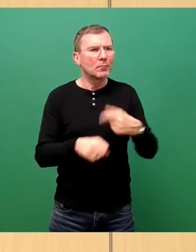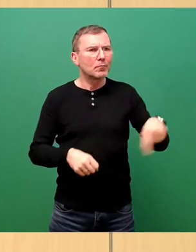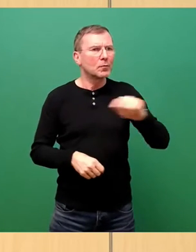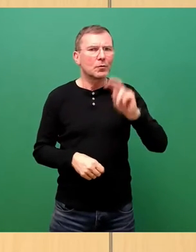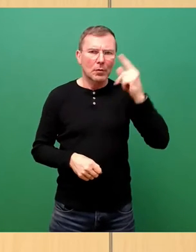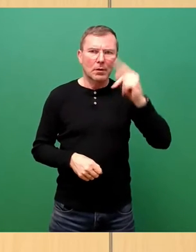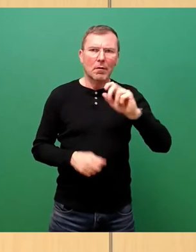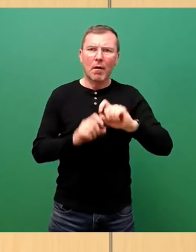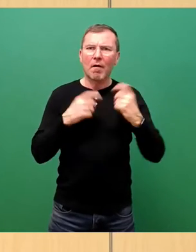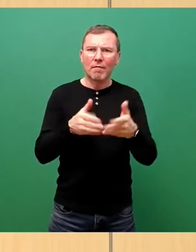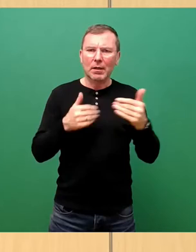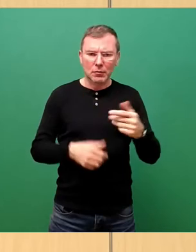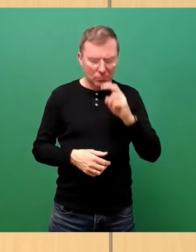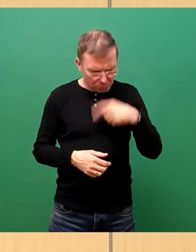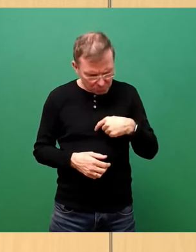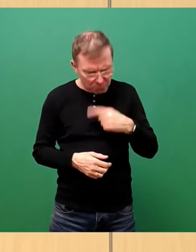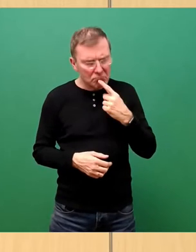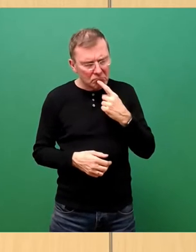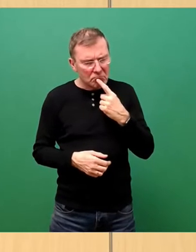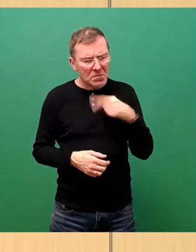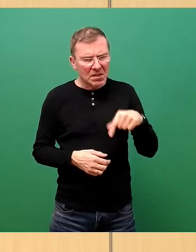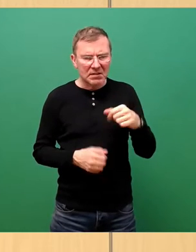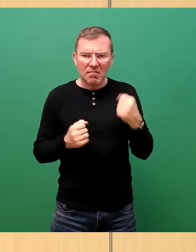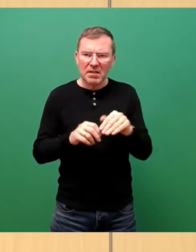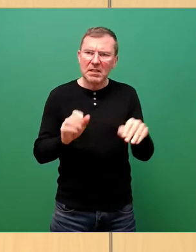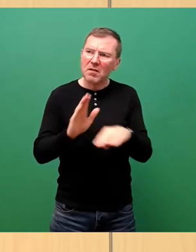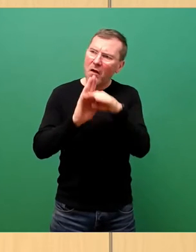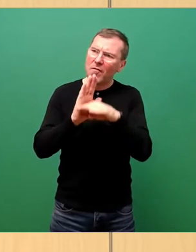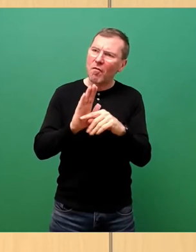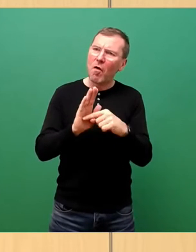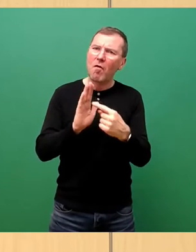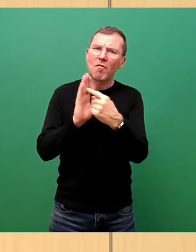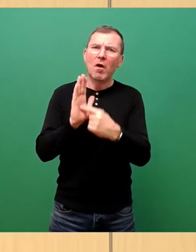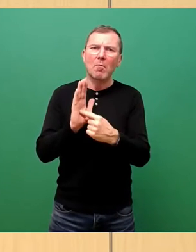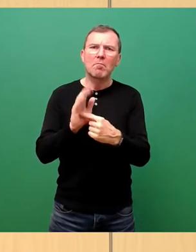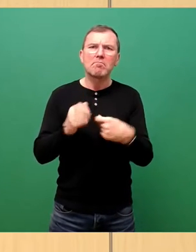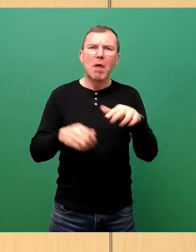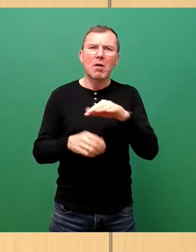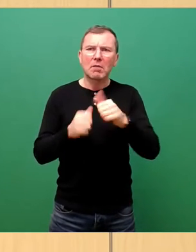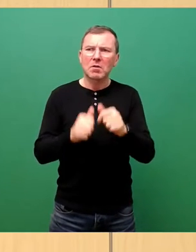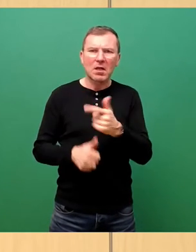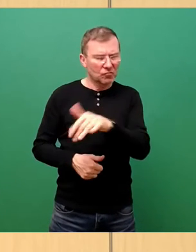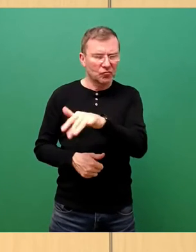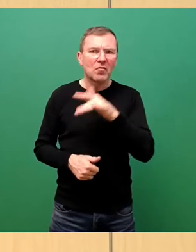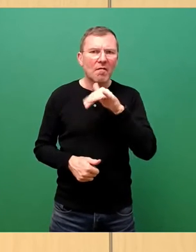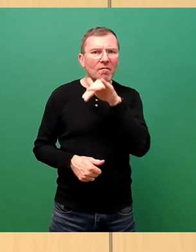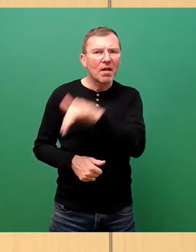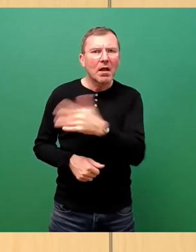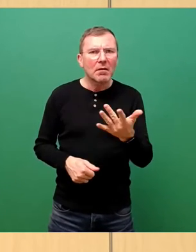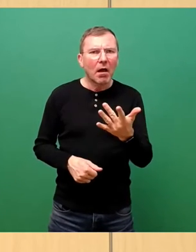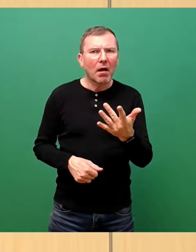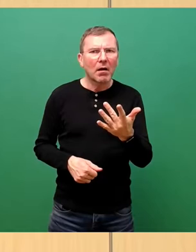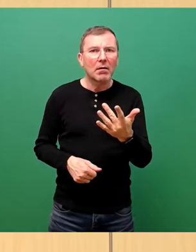überlegen, ob der Stadtrat vielleicht bei den aktuell festgesetzten Vorgaben im kooperativen Baulandmodell irgendwas falsch gemacht hat. Wenn die